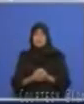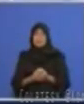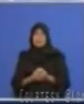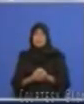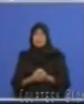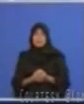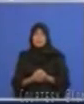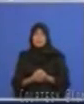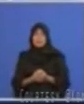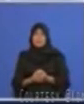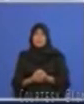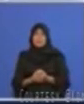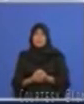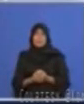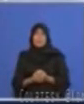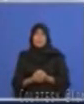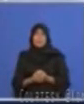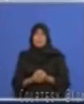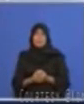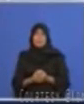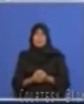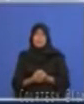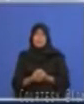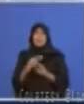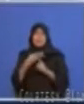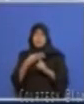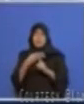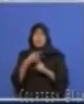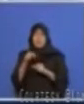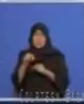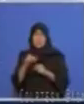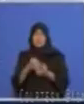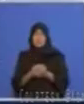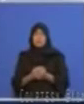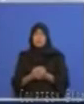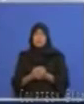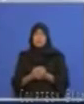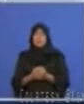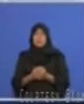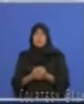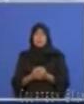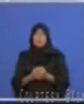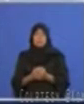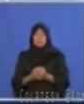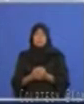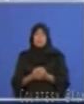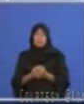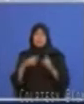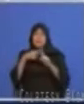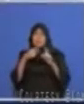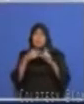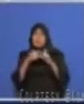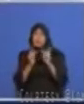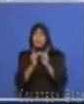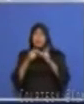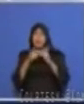konteksnya sebenarnya bahwa ee fungsi-fungsi inilah yang bisa dijadikan kewenangan